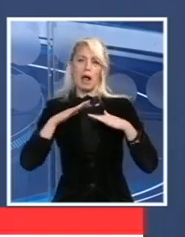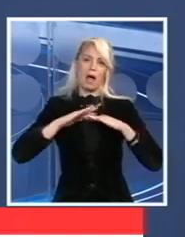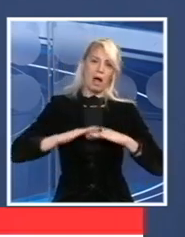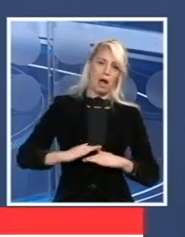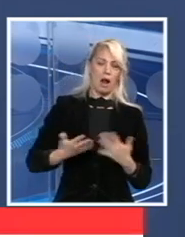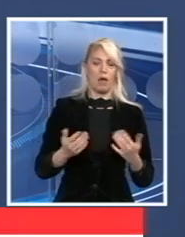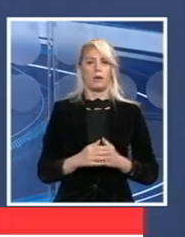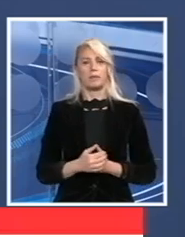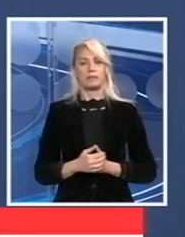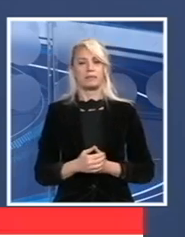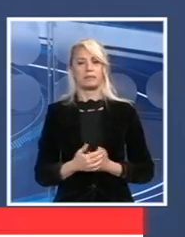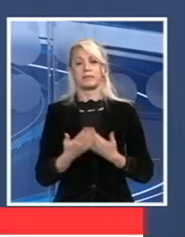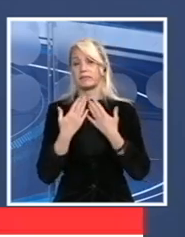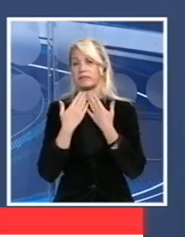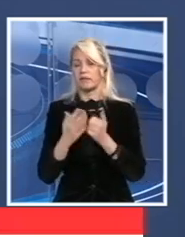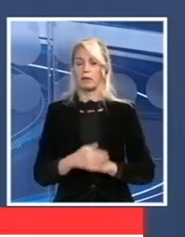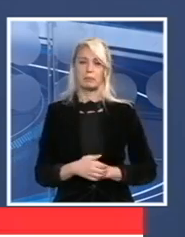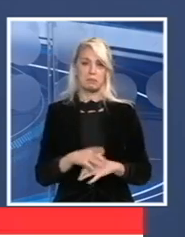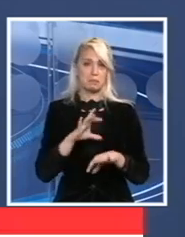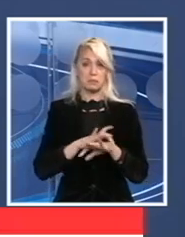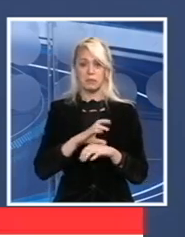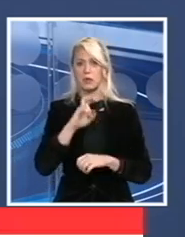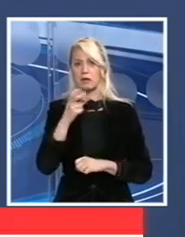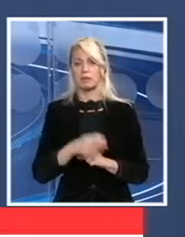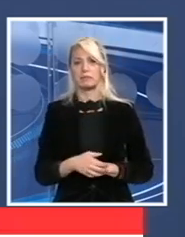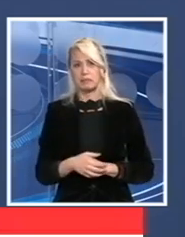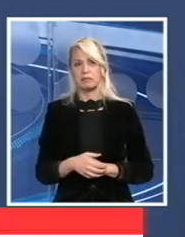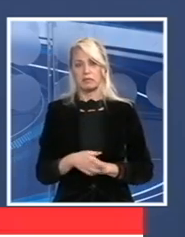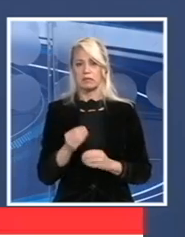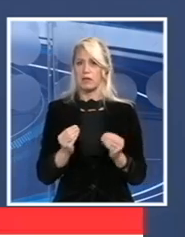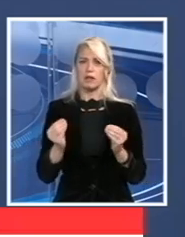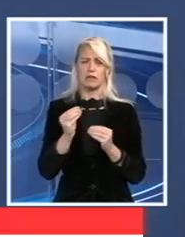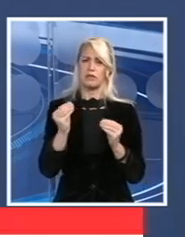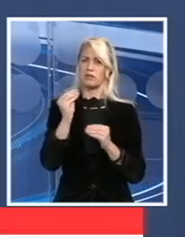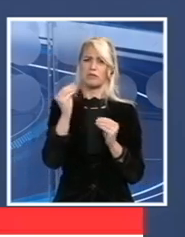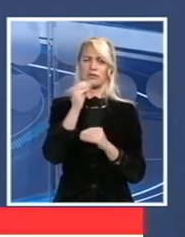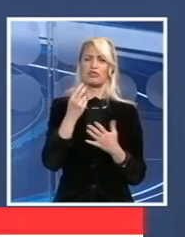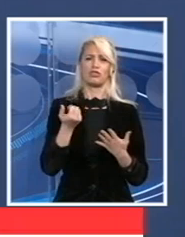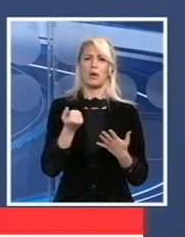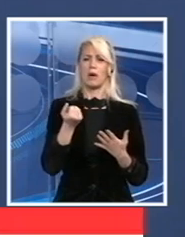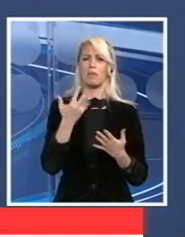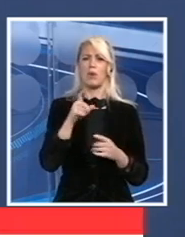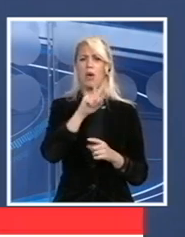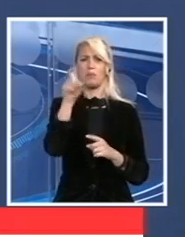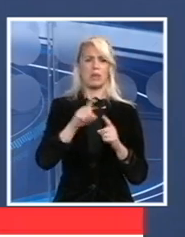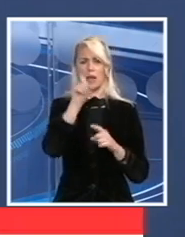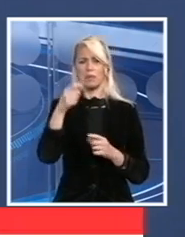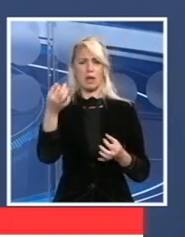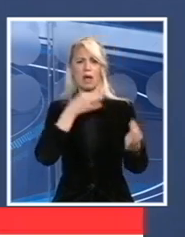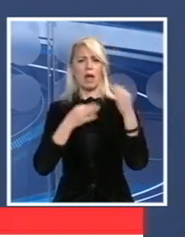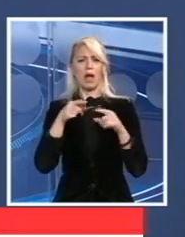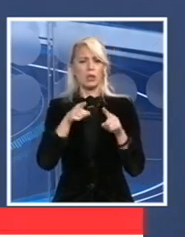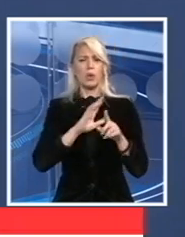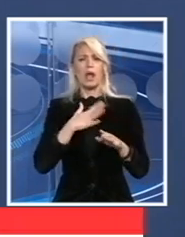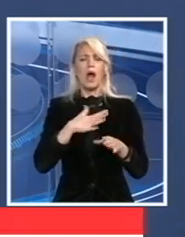Hvala vam. Hvala. Pa sve veći broj vaših pitanja trenutno prevazilazi naše stručne okvire. Mi vam možemo dati